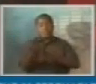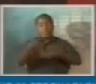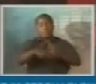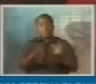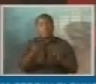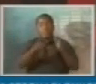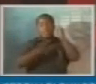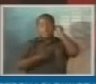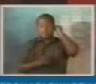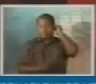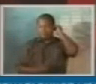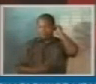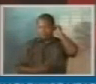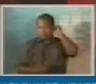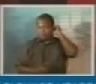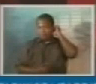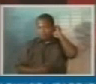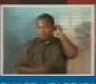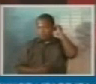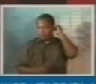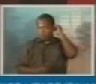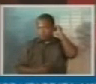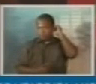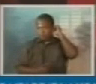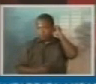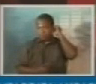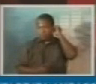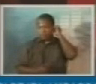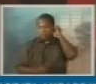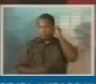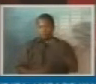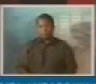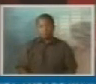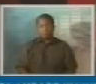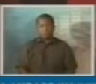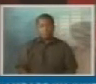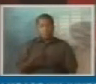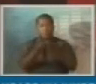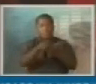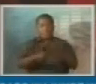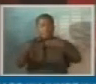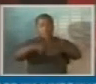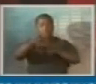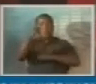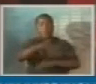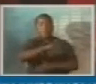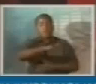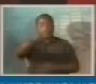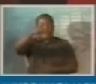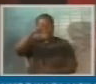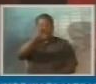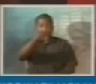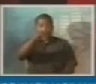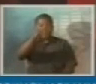sisi, leo sisi tumekuja kudai nchi. Mbona ilikufa mikononi mwenu? Kwa nini hamkuweza kutetea wakati ule mfungwe, mtoke mashuhuri kama Mandela? Kwa